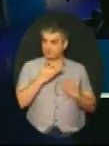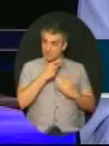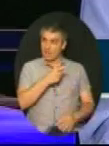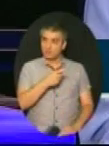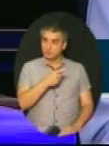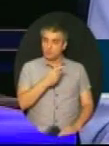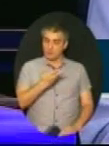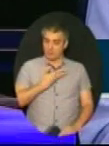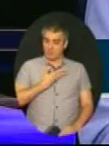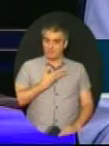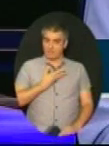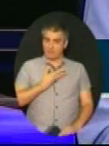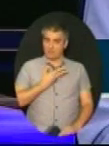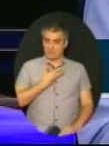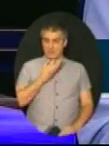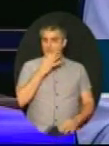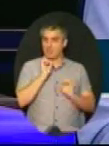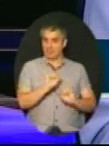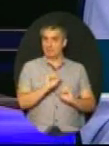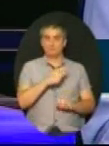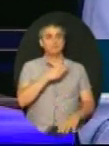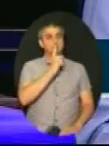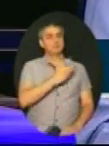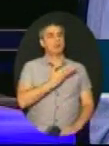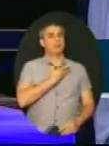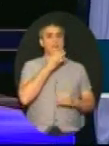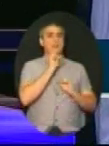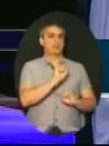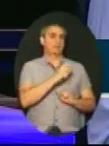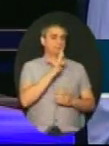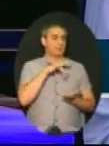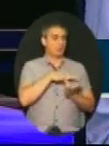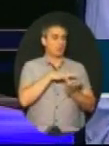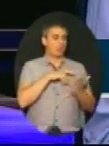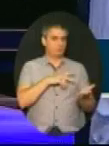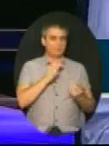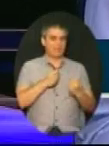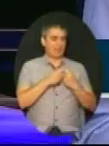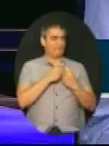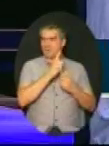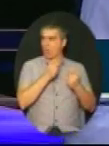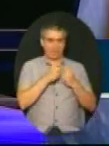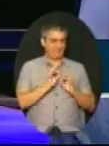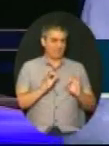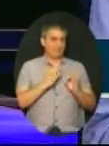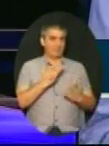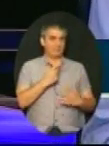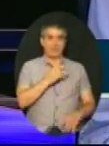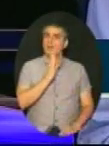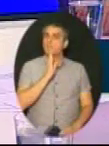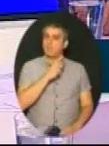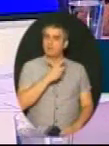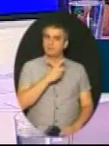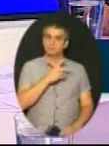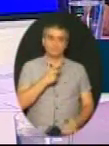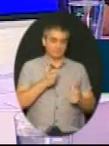כאילו, לקבל לגיטימציה, כאילו, היא צריכה לקבל לגיטימציה, צריכה לקבל בכלל נוכחות, היא צריכה לקבל רלוונטיות, היא לא רלוונטית, זה מפלגה שיש. אבל יש ימנים